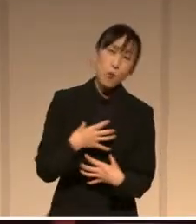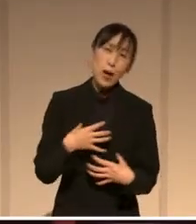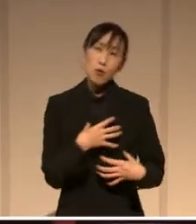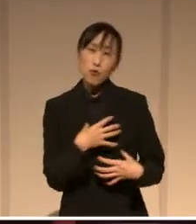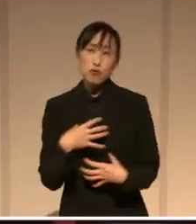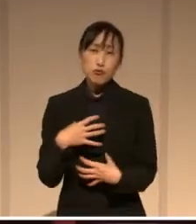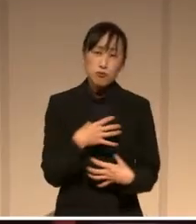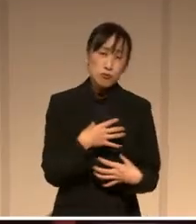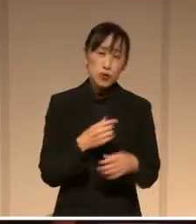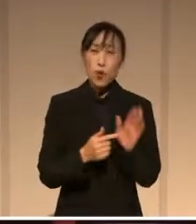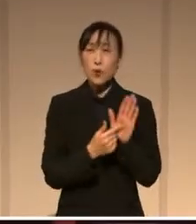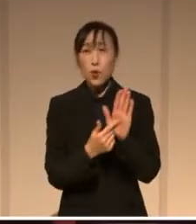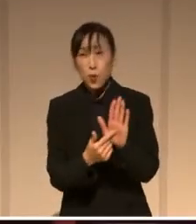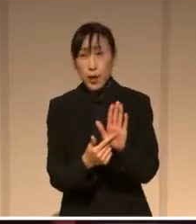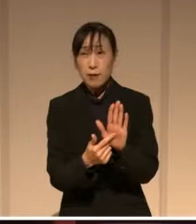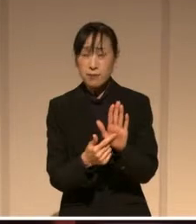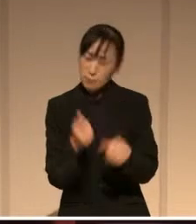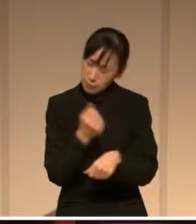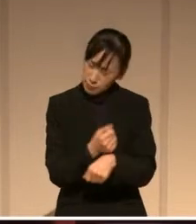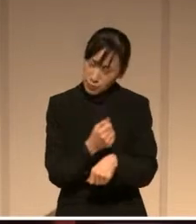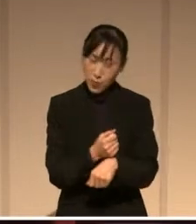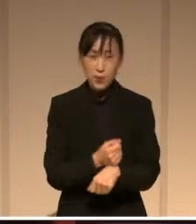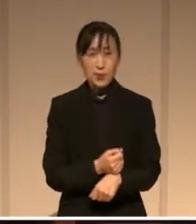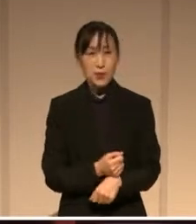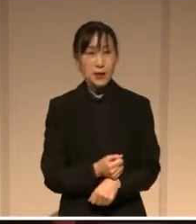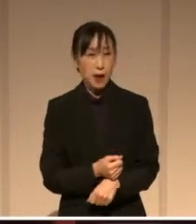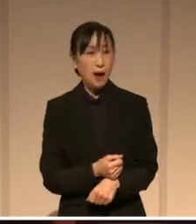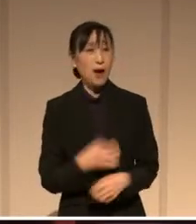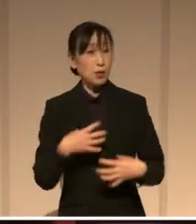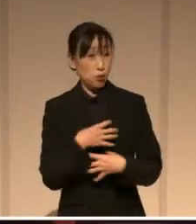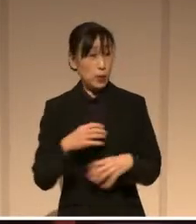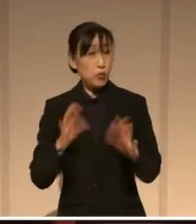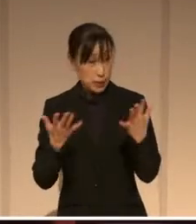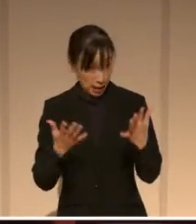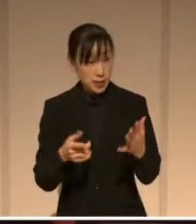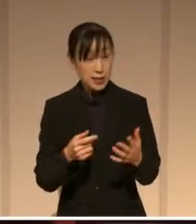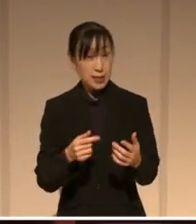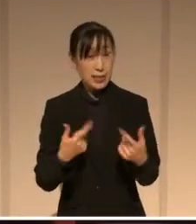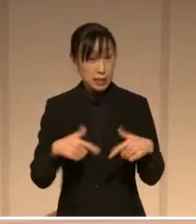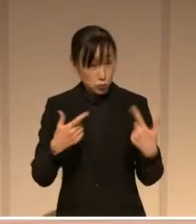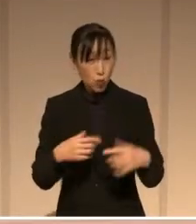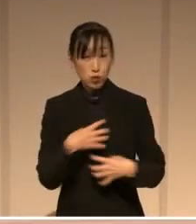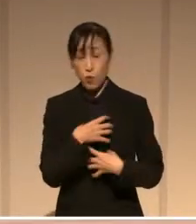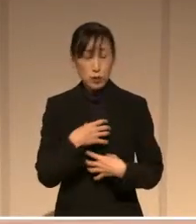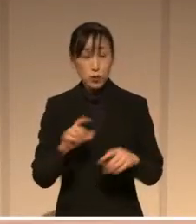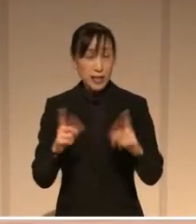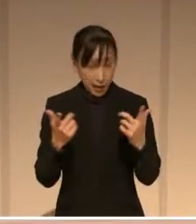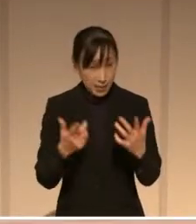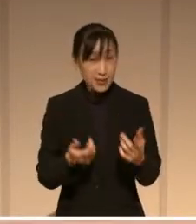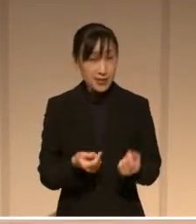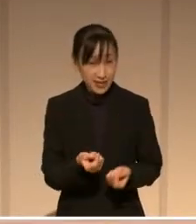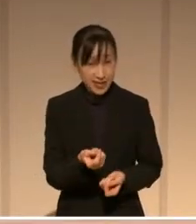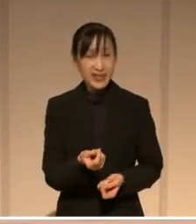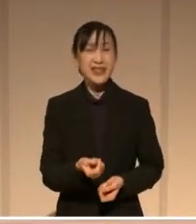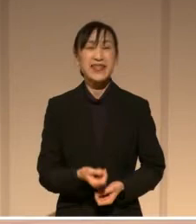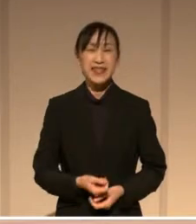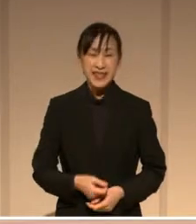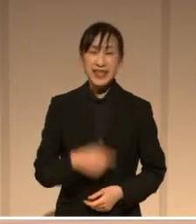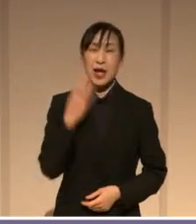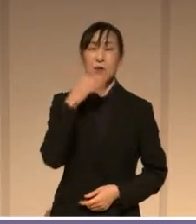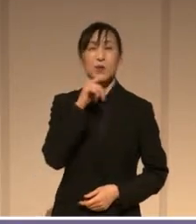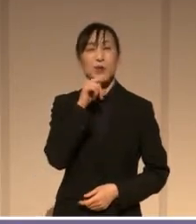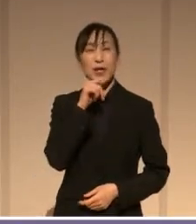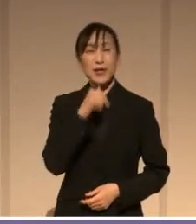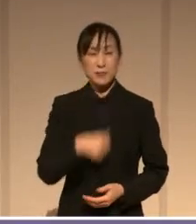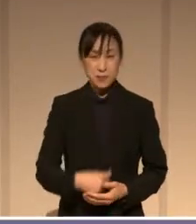くるをスタートさあ戸惑ってないんだねじゃあまとってないんだけどと舞う道現場仕上げたいそうですいいねう